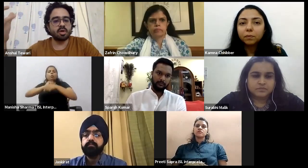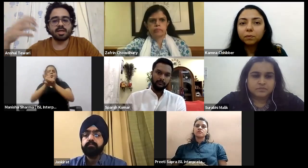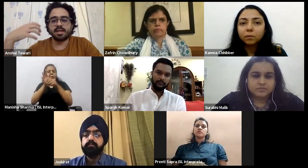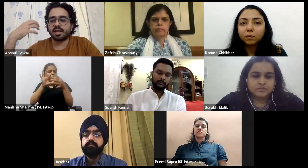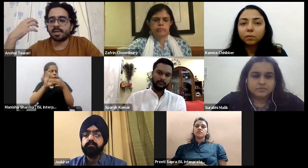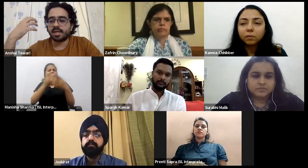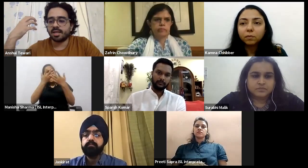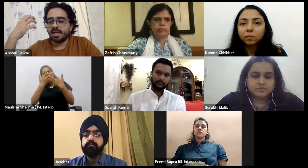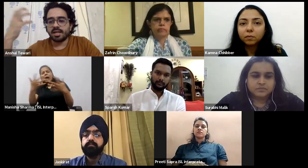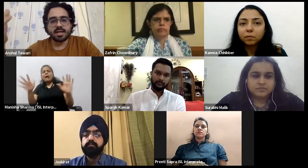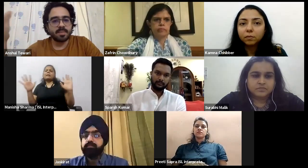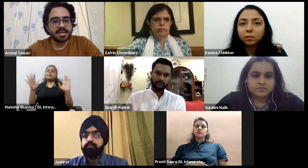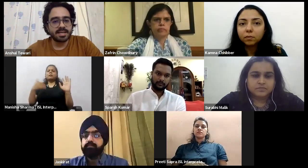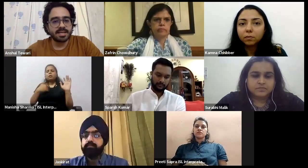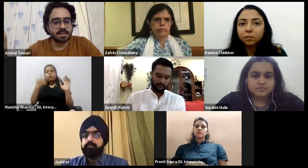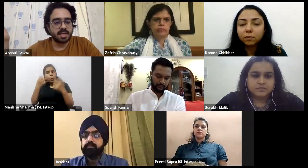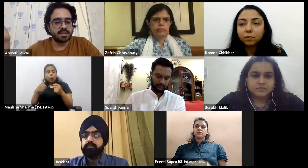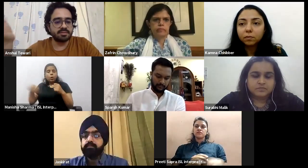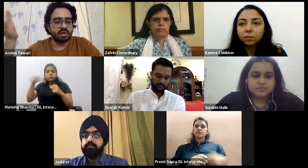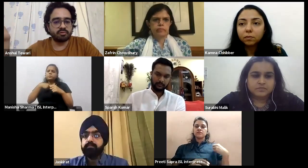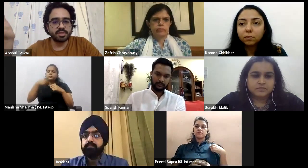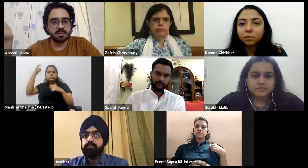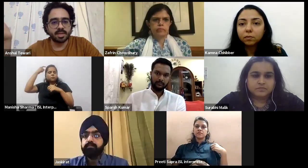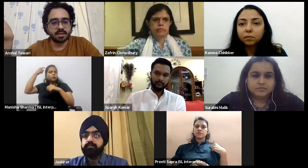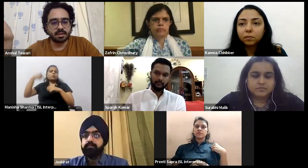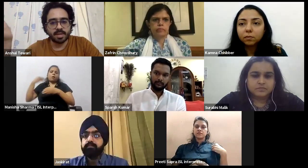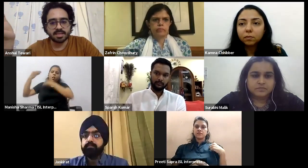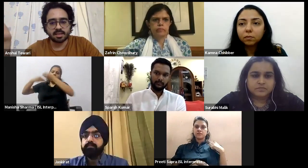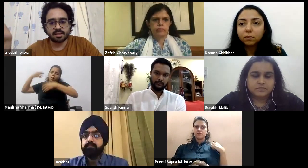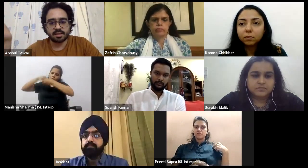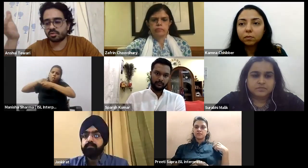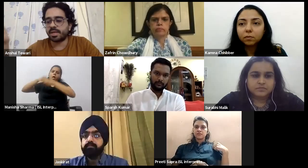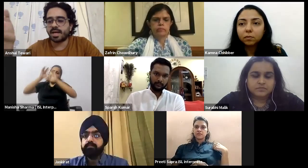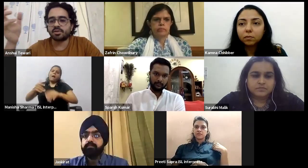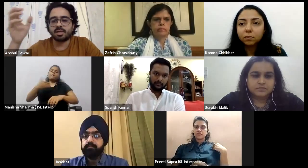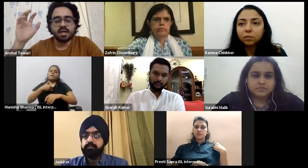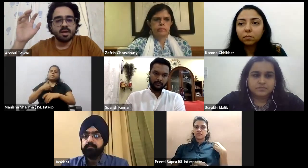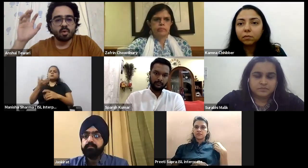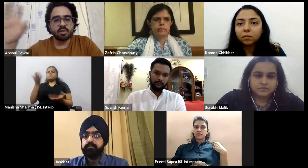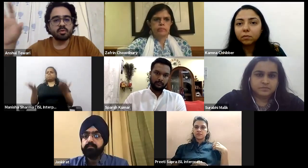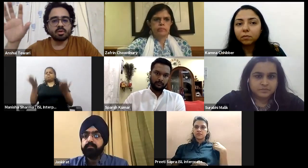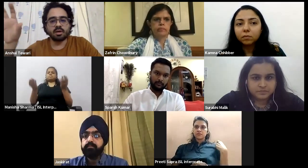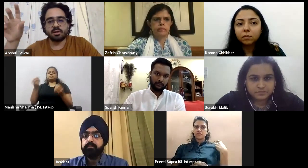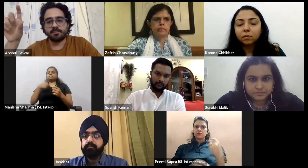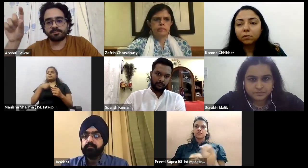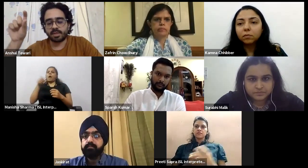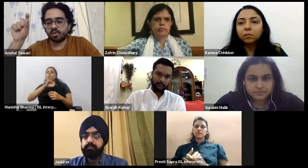भी हो, और कहीं ना कहीं हमारे इनहेरेंट बायसेस सामने आते हैं जब वो इन्फॉर्मेशन हमारे पास आती है. सो Surbhi, I actually